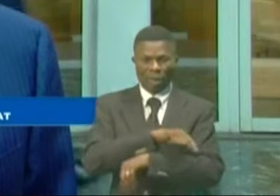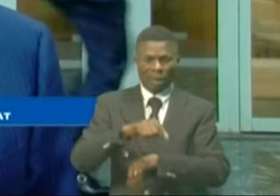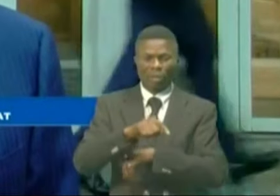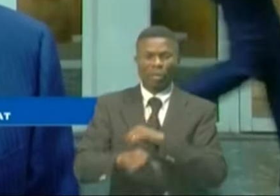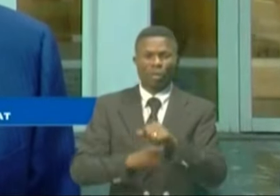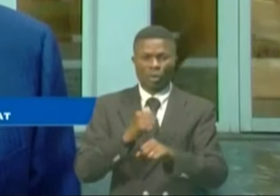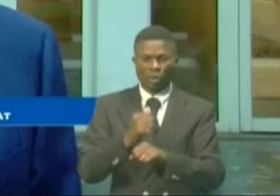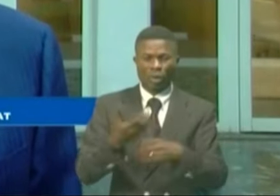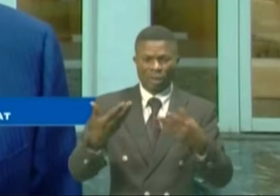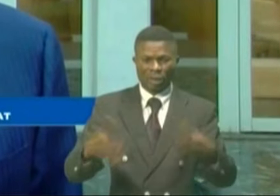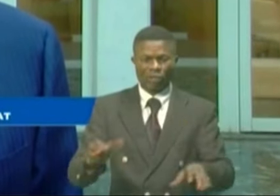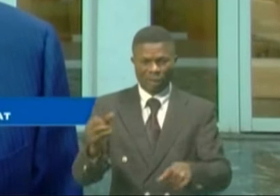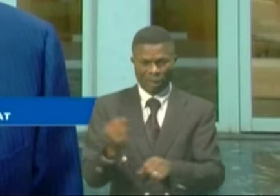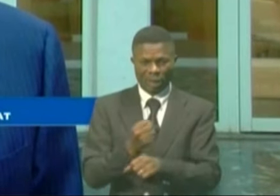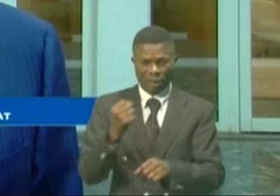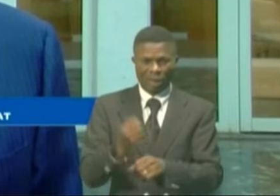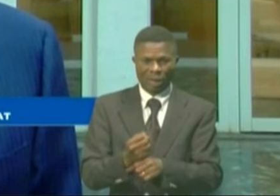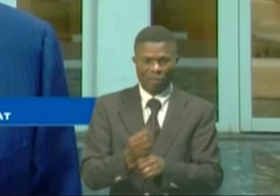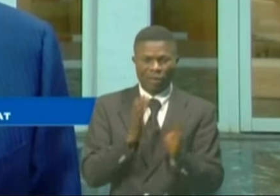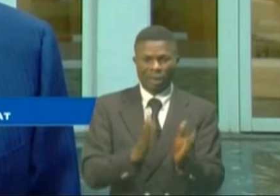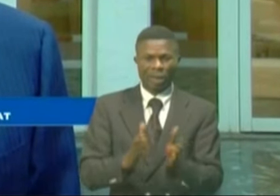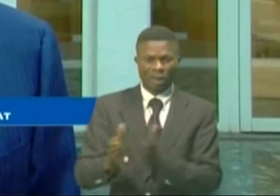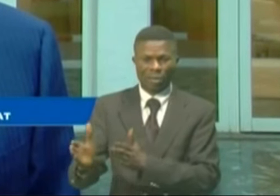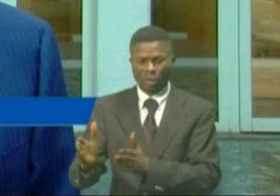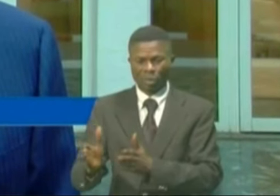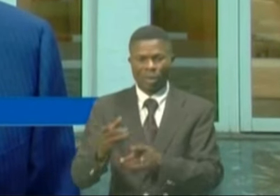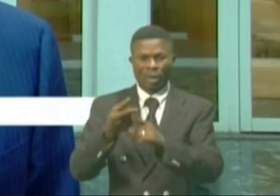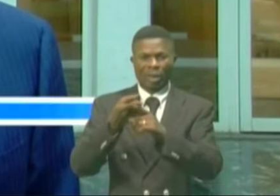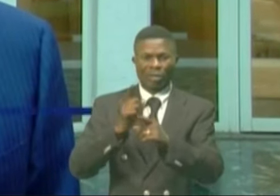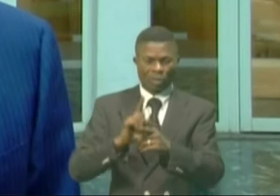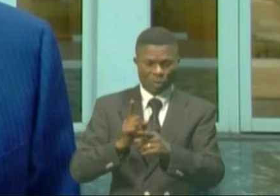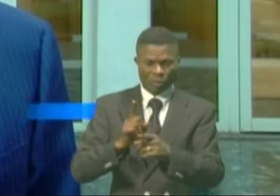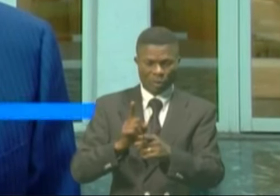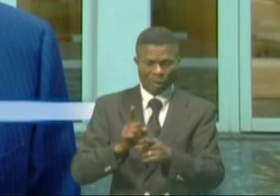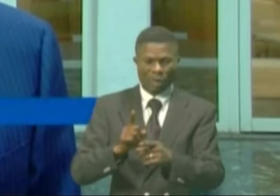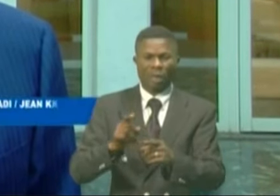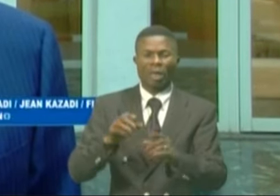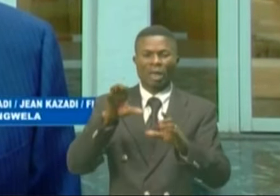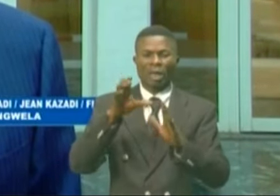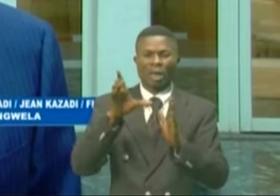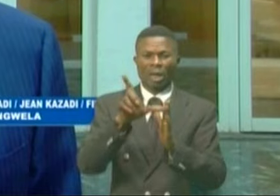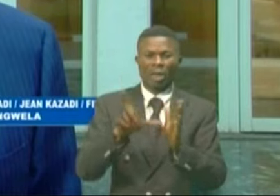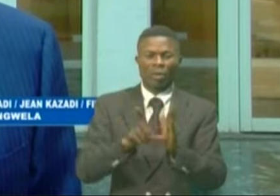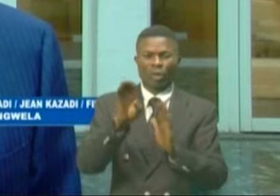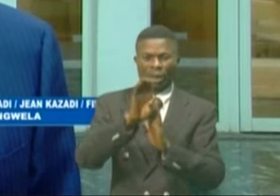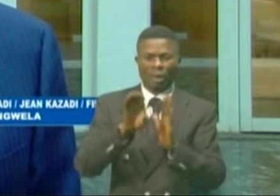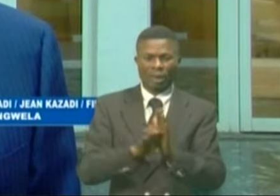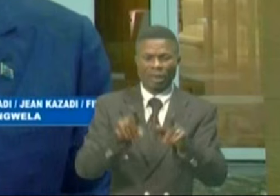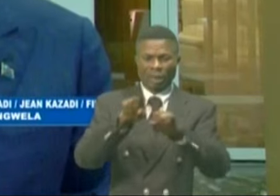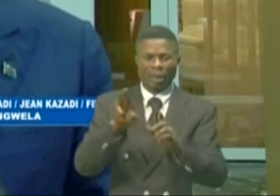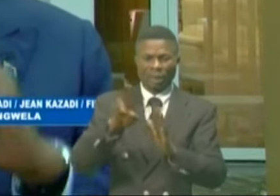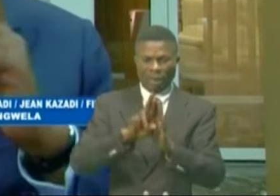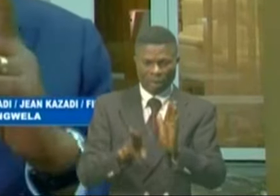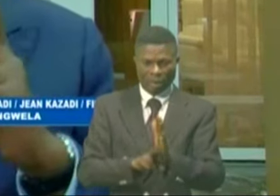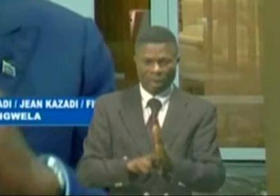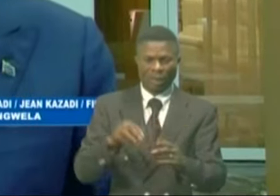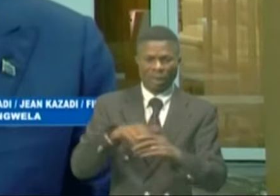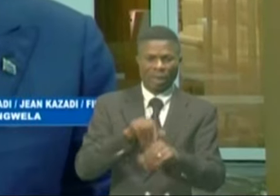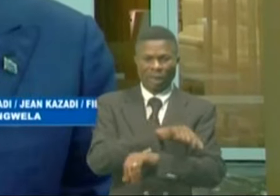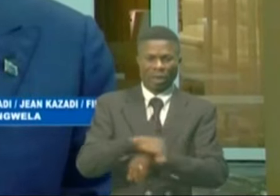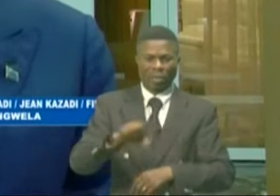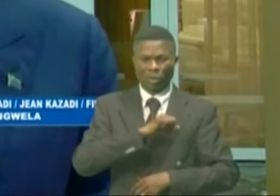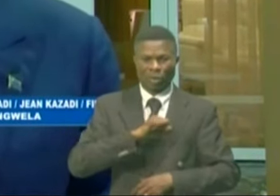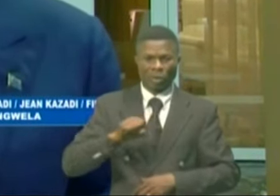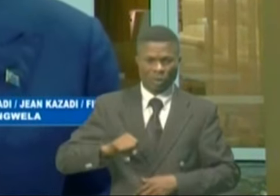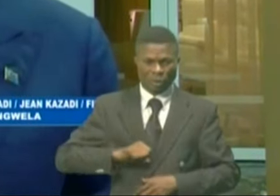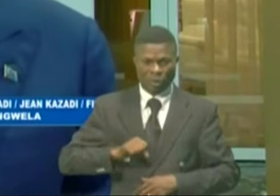aura terminé sa mission qui lui est confiée par la Constitution et les règlements d'âge. Ce n'est donc plus